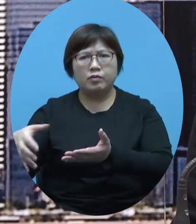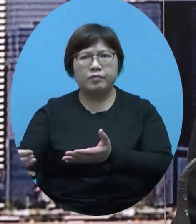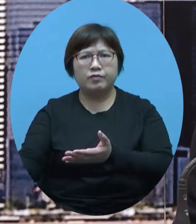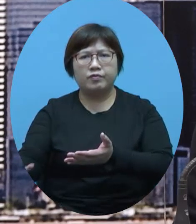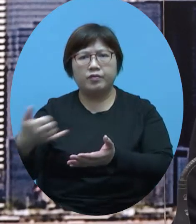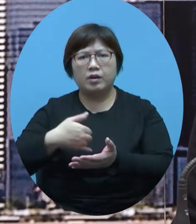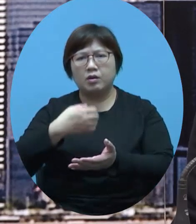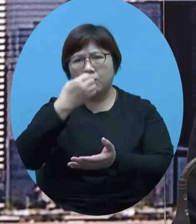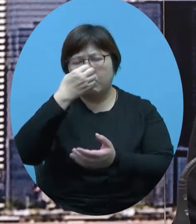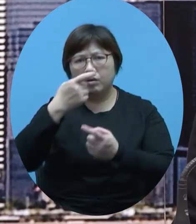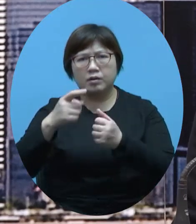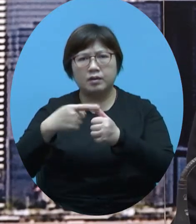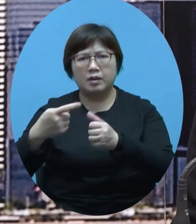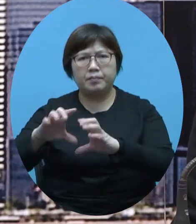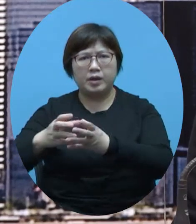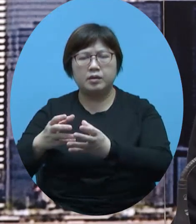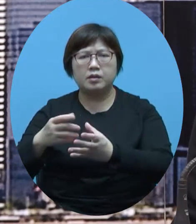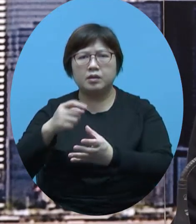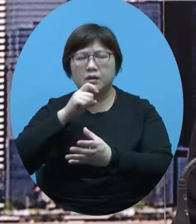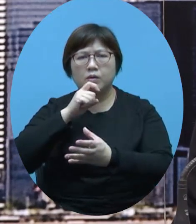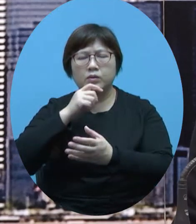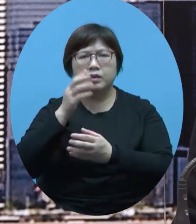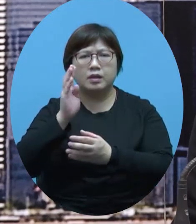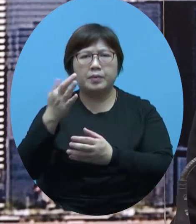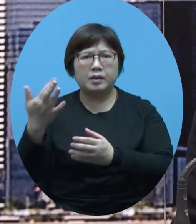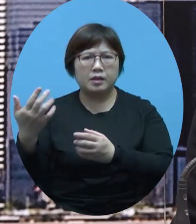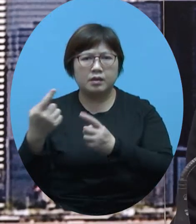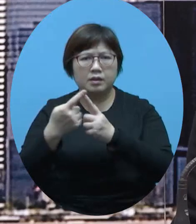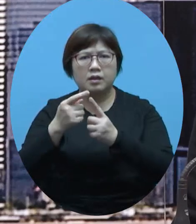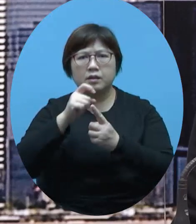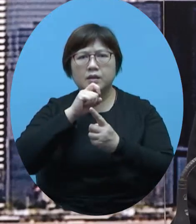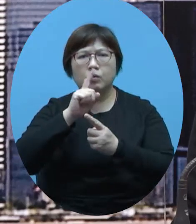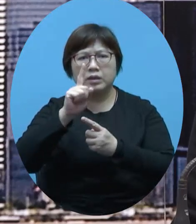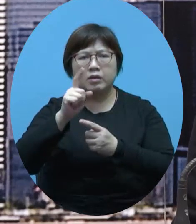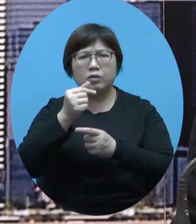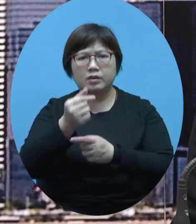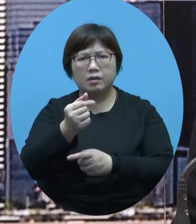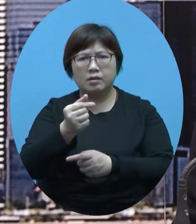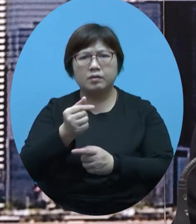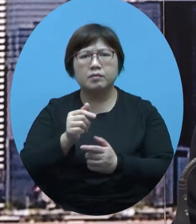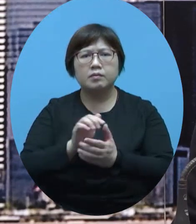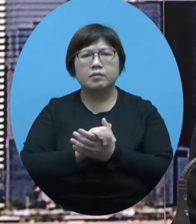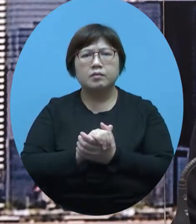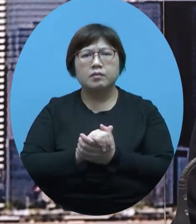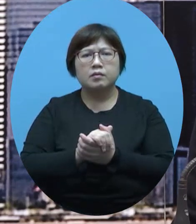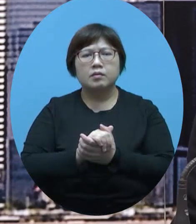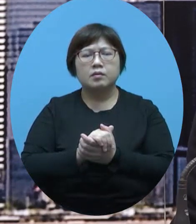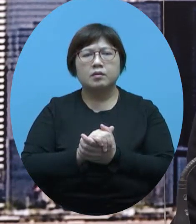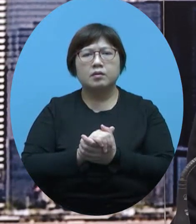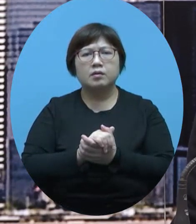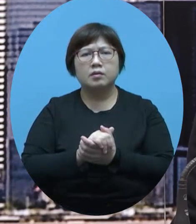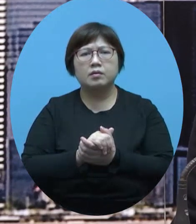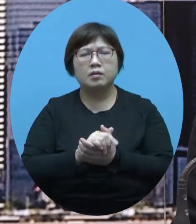第一批的人士有400多人呢、啊、最終呢就是有一位是陽性的、啊那就變成